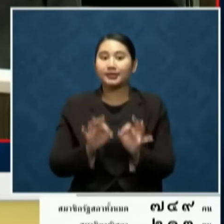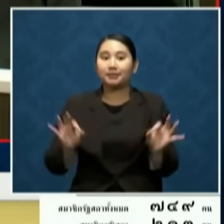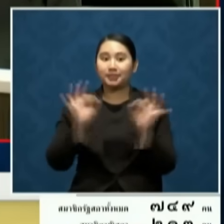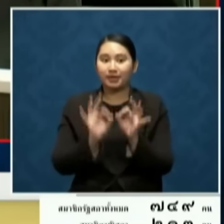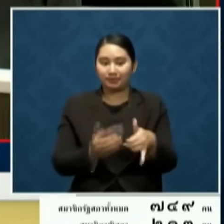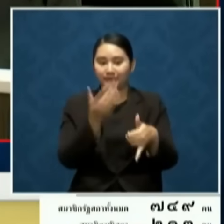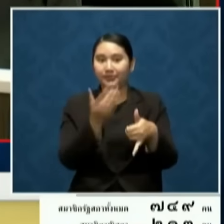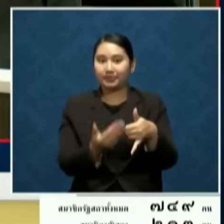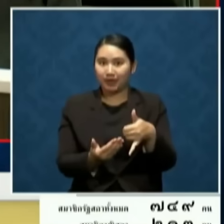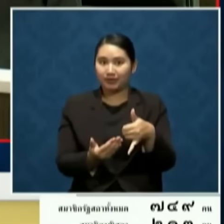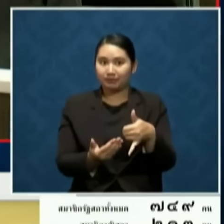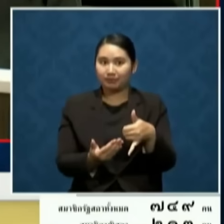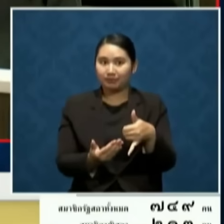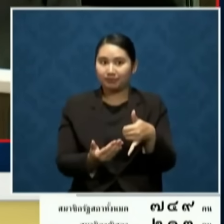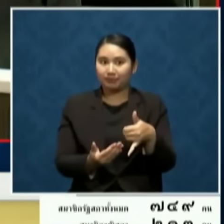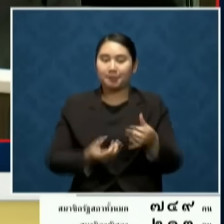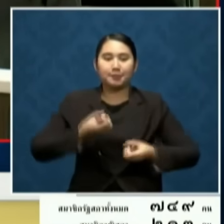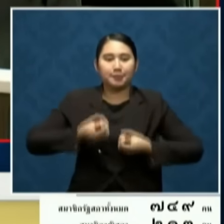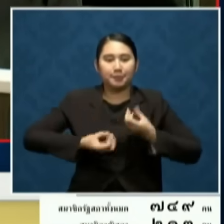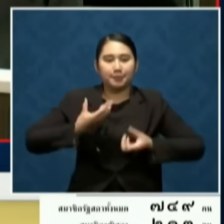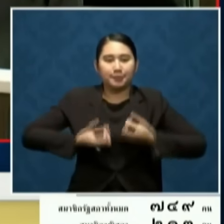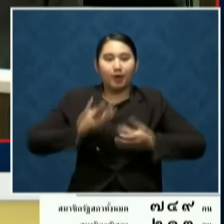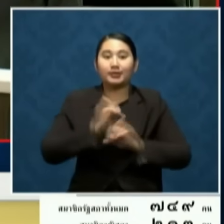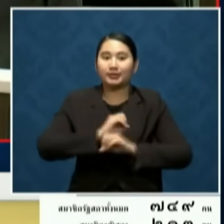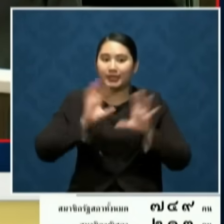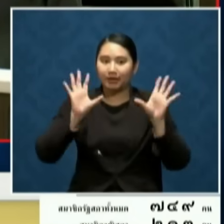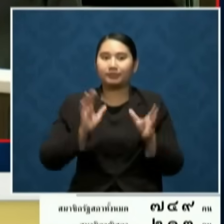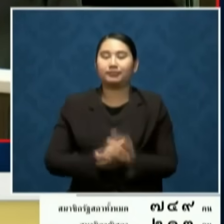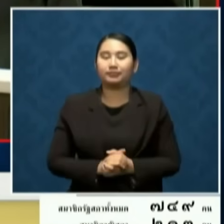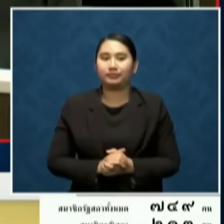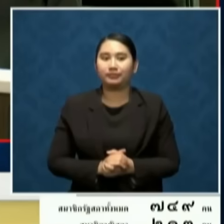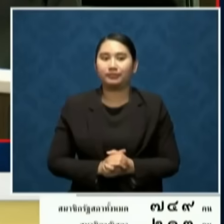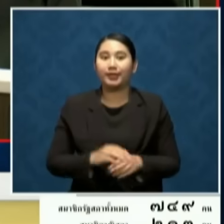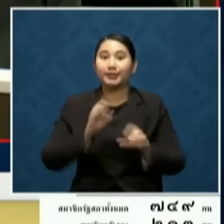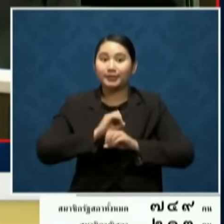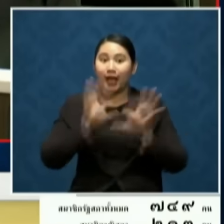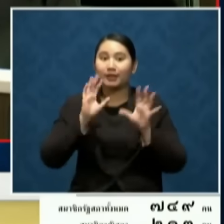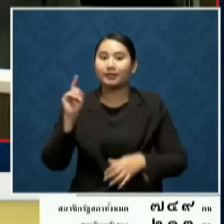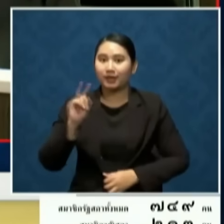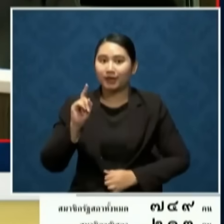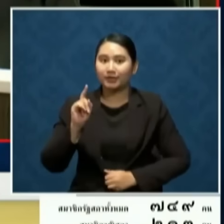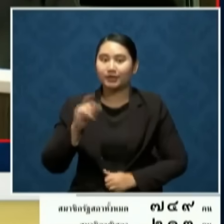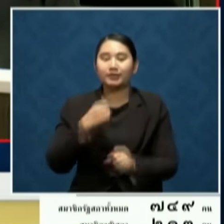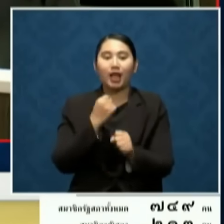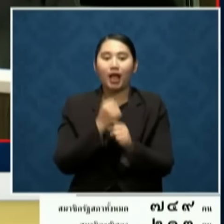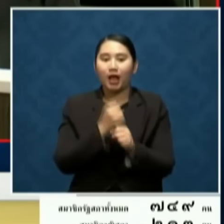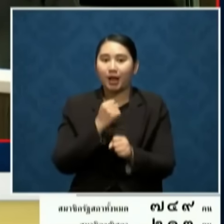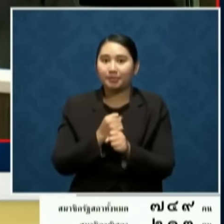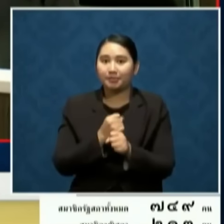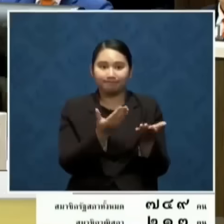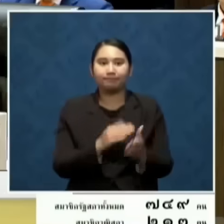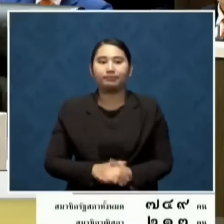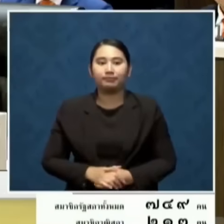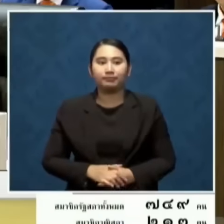ก็พยายามที่จะกราบเท้าประชาชนกลับเพราะตนคิดว่าคนเท่ากันไม่มีความจำเป็นที่จะต้อง